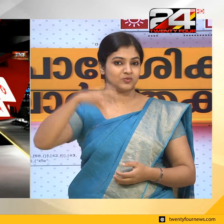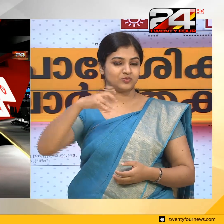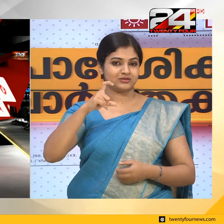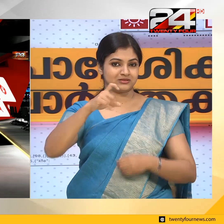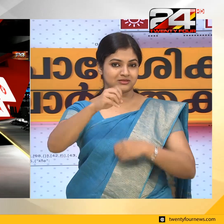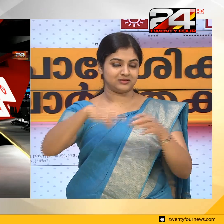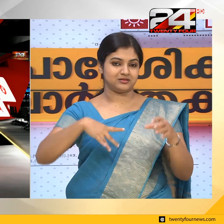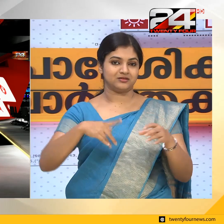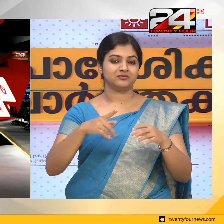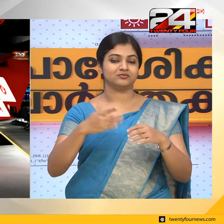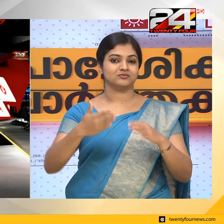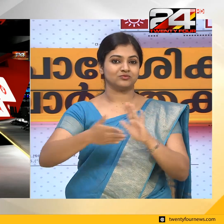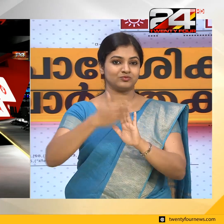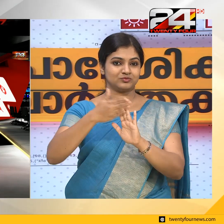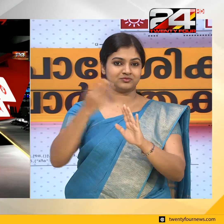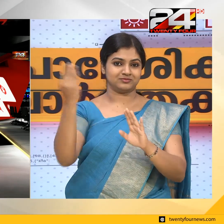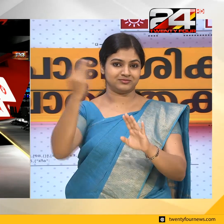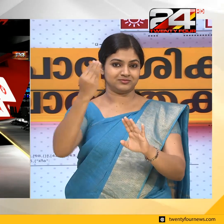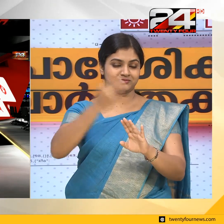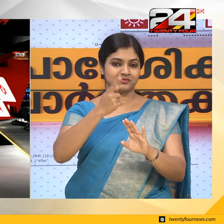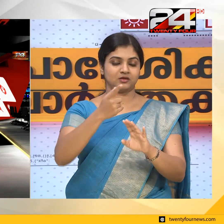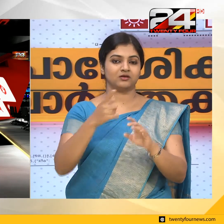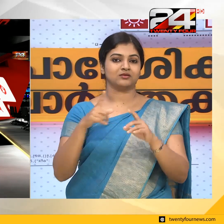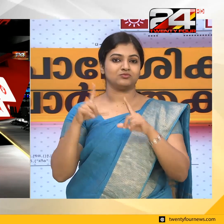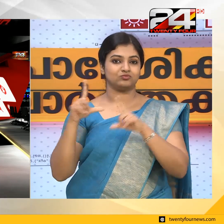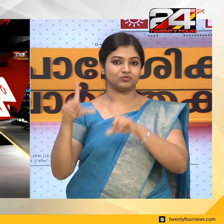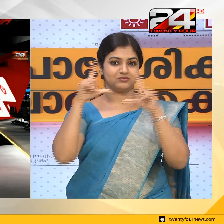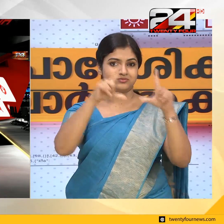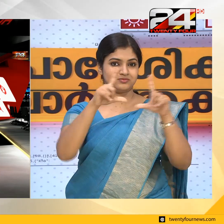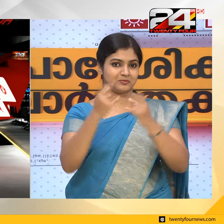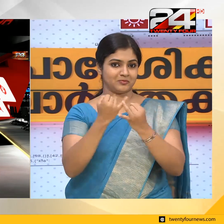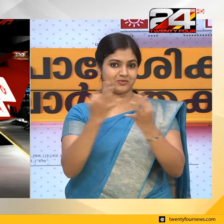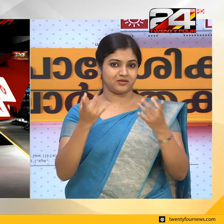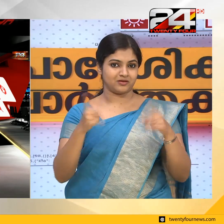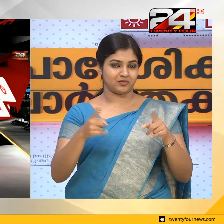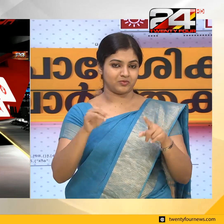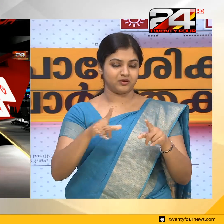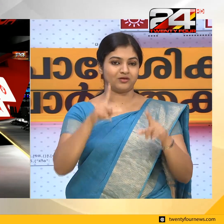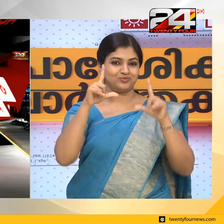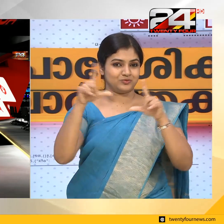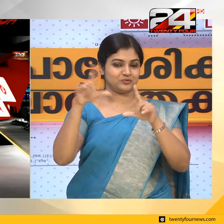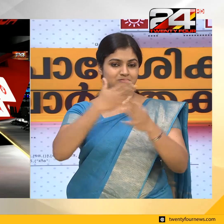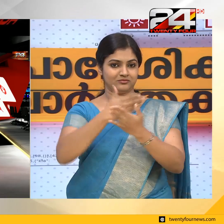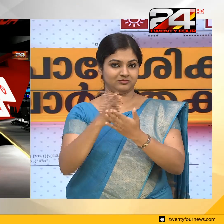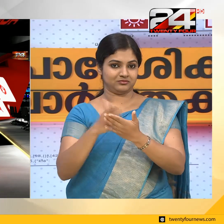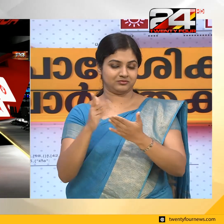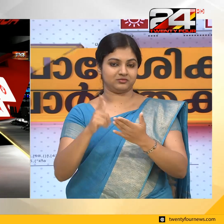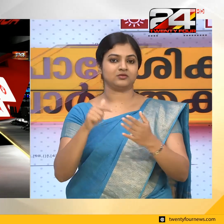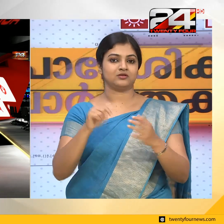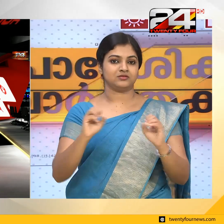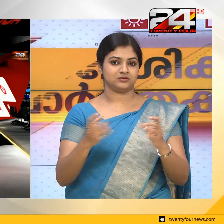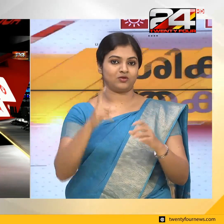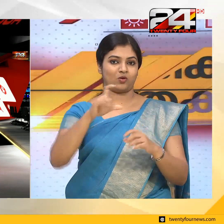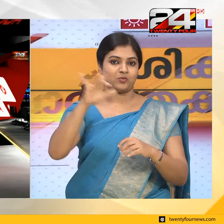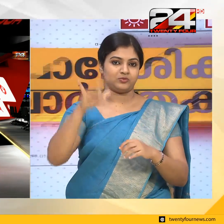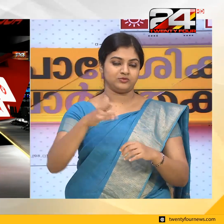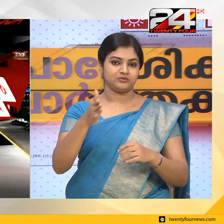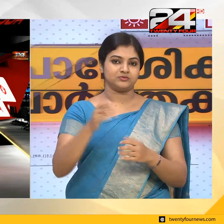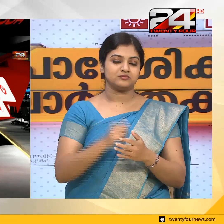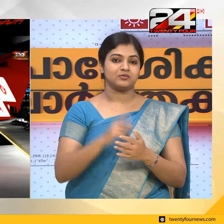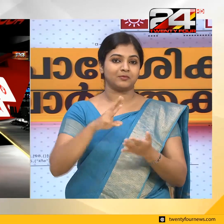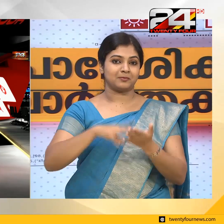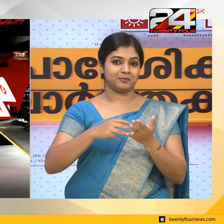തിരുവനന്തപുരം നഗരത്തിലെ ചുമർചിത്രങ്ങൾക്ക് മേൽ പതിപ്പിച്ച പോസ്റ്ററുകൾ നീക്കം ചെയ്ത് മോടി കൂട്ടാനുള്ള പ്രവർത്തനങ്ങൾക്ക് നഗരസഭ തുടക്കം കുറിച്ചു. മേയർ കെ